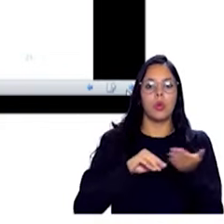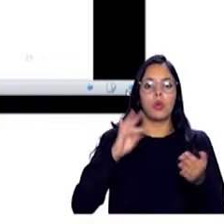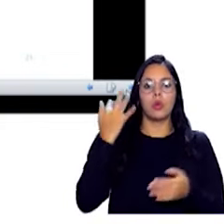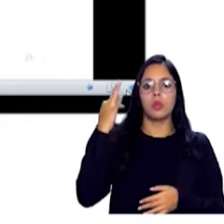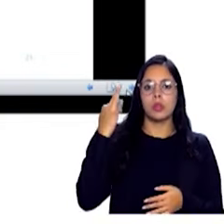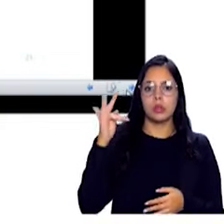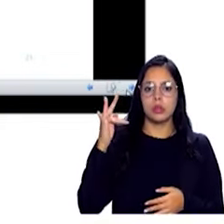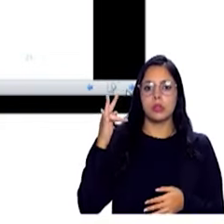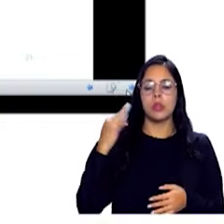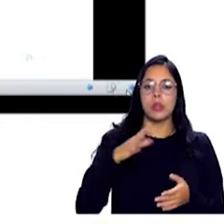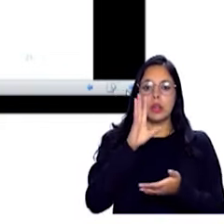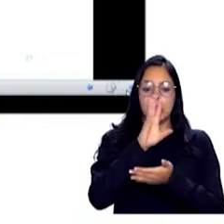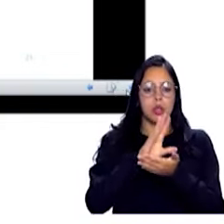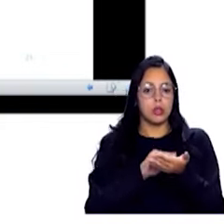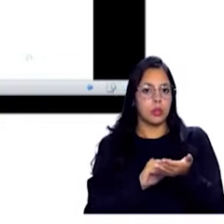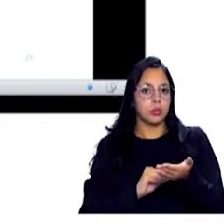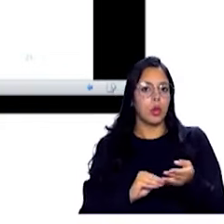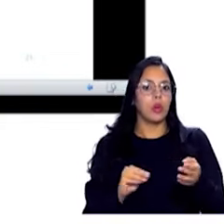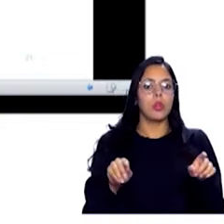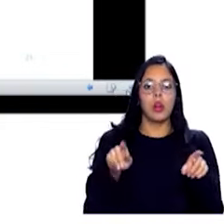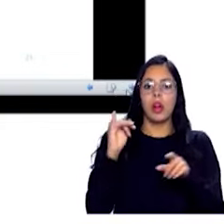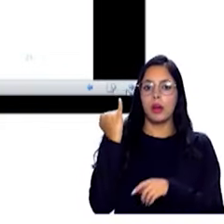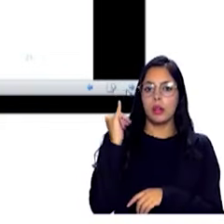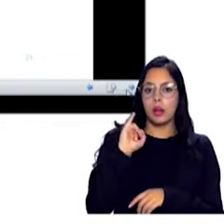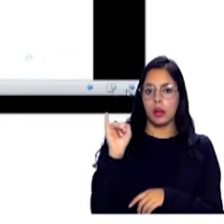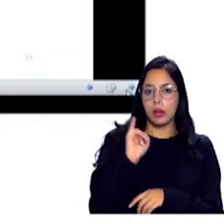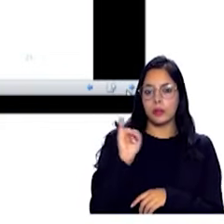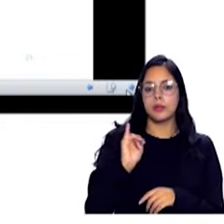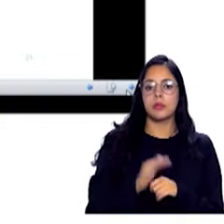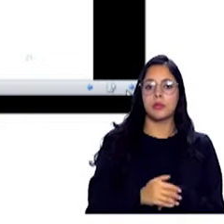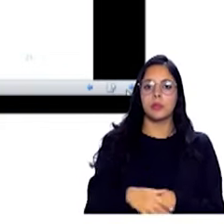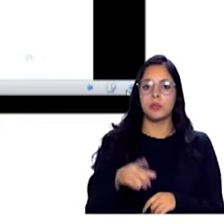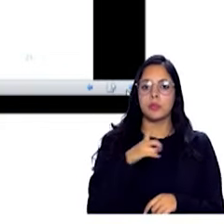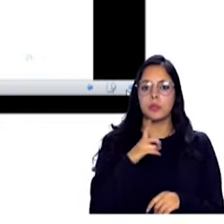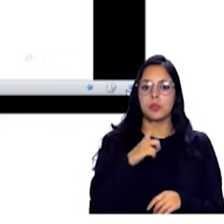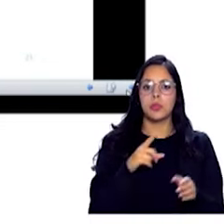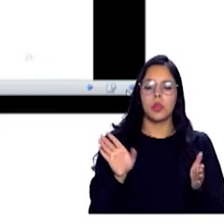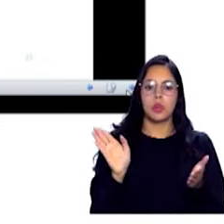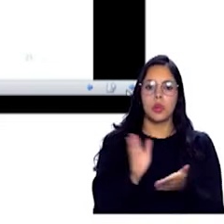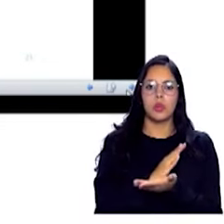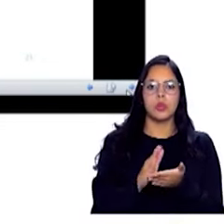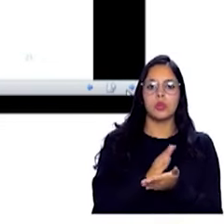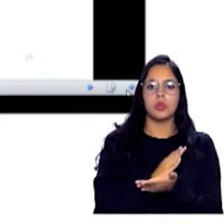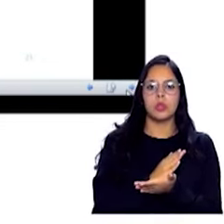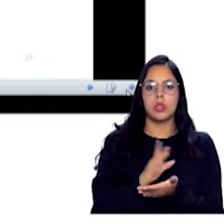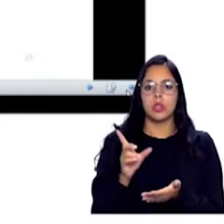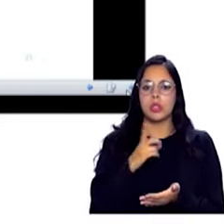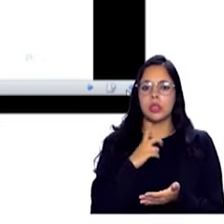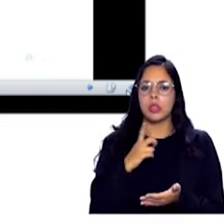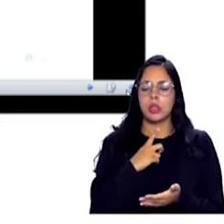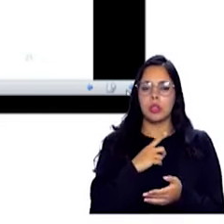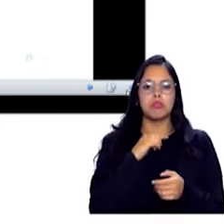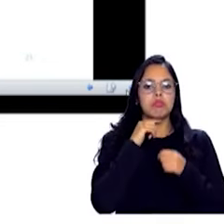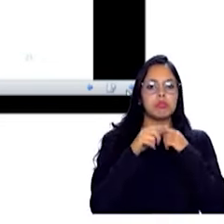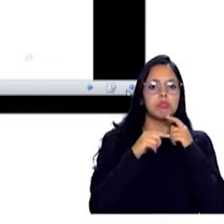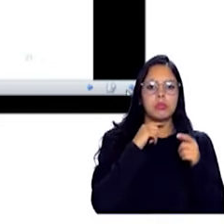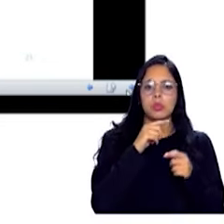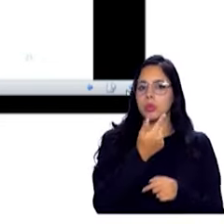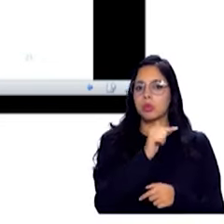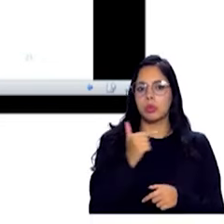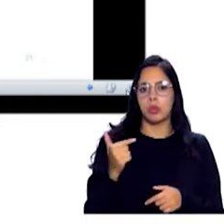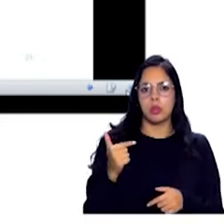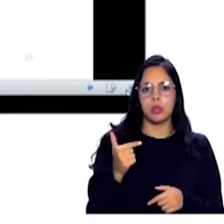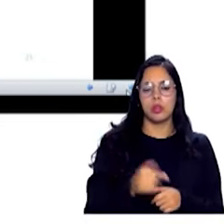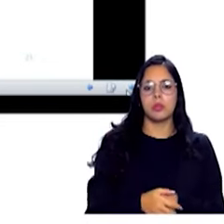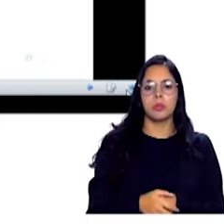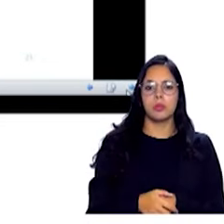le difficoltà devono essere gravi evidentemente non basta un qualsiasi dubbio per disporre Il rinvio pregiudiziale alla corte di cassazione per come